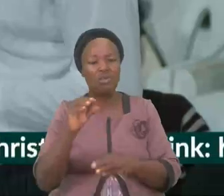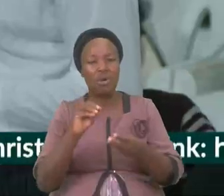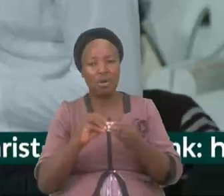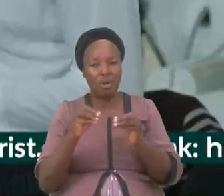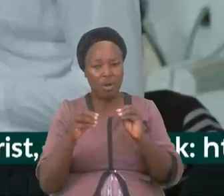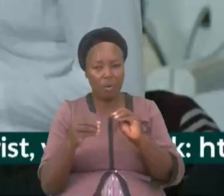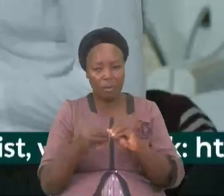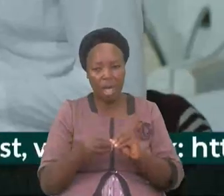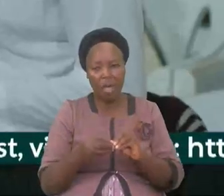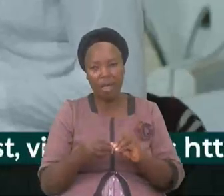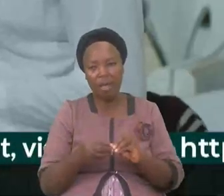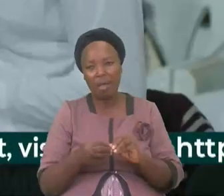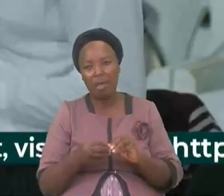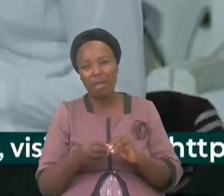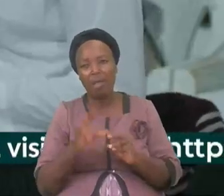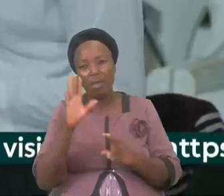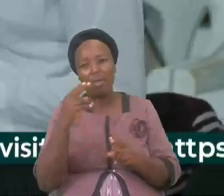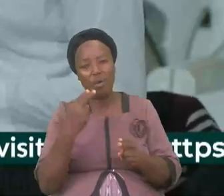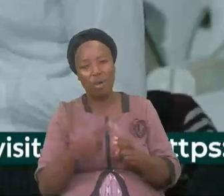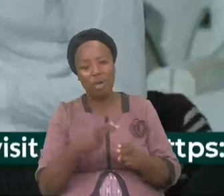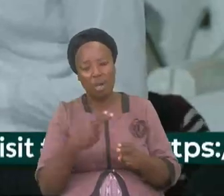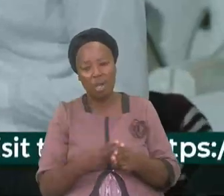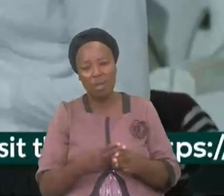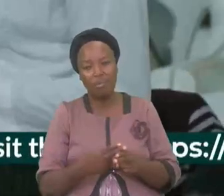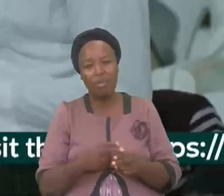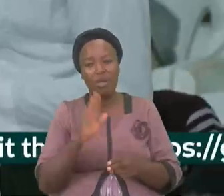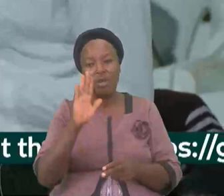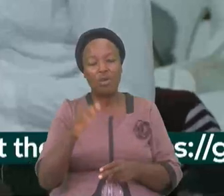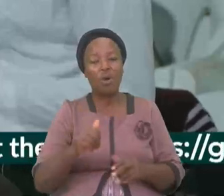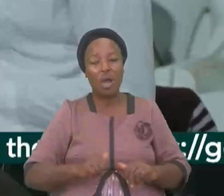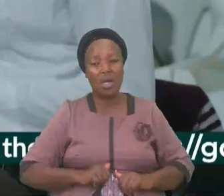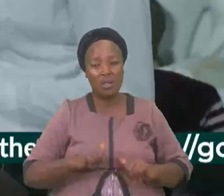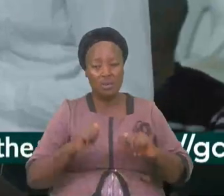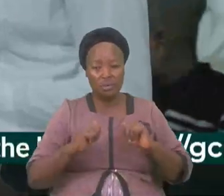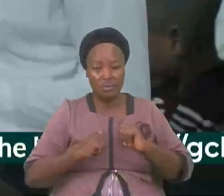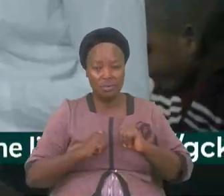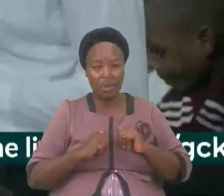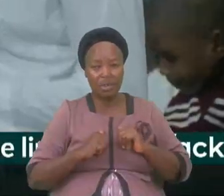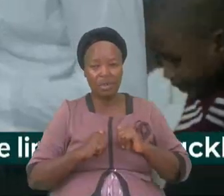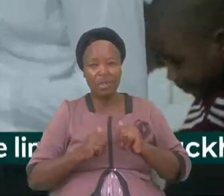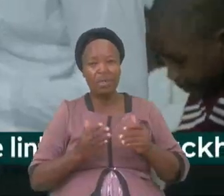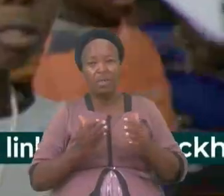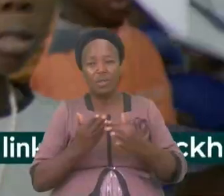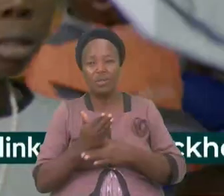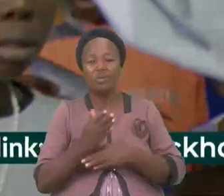envoyez vos numéros de téléphone, vos noms, prénoms, votre adresse.